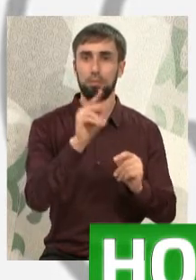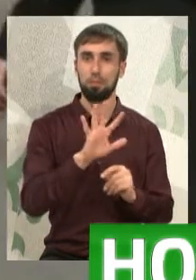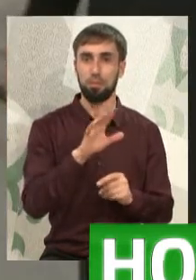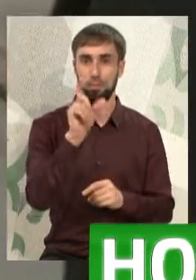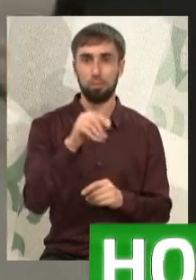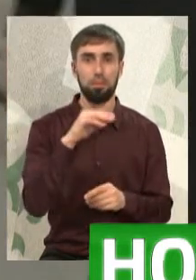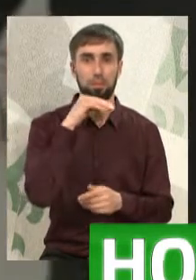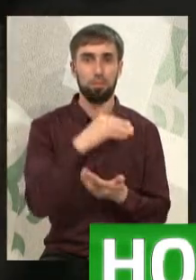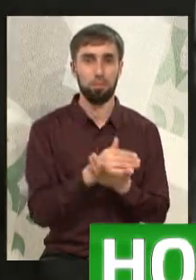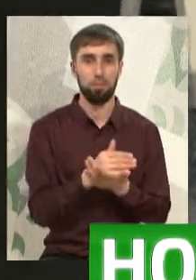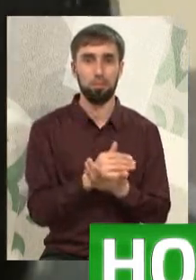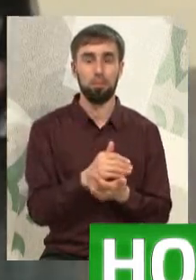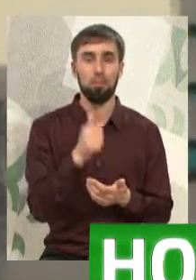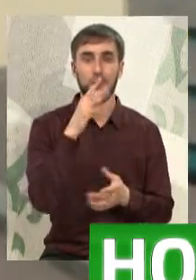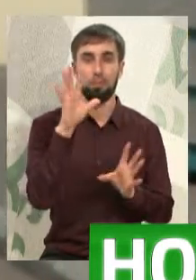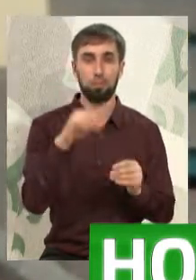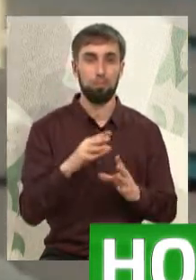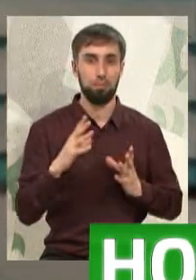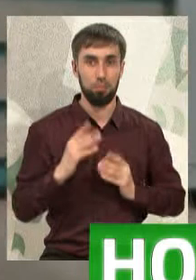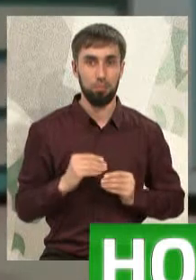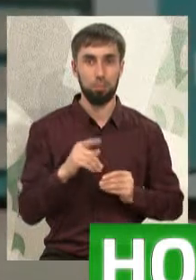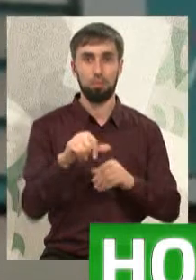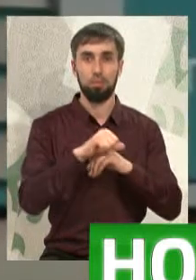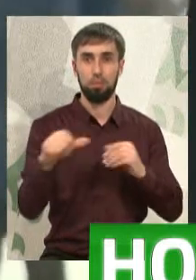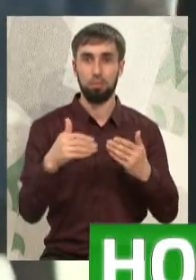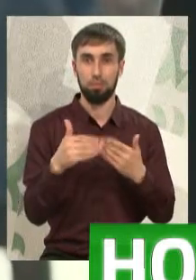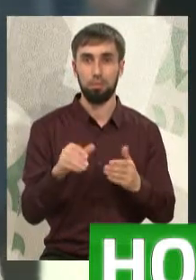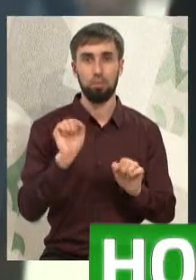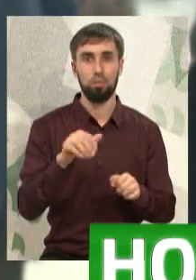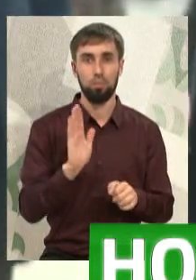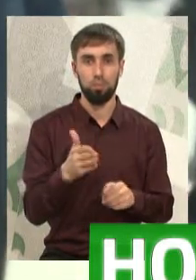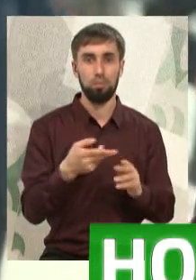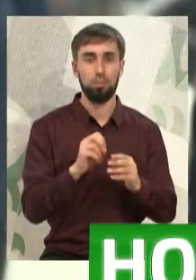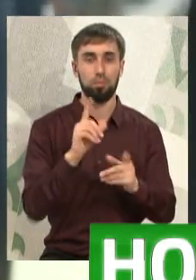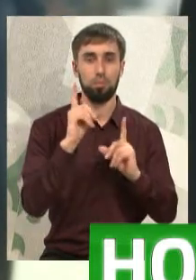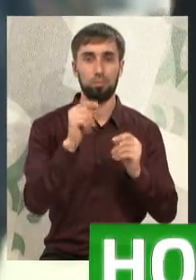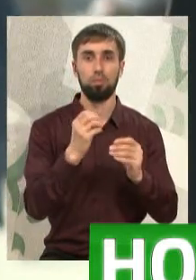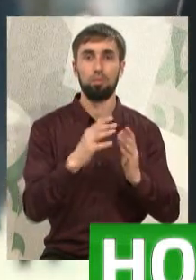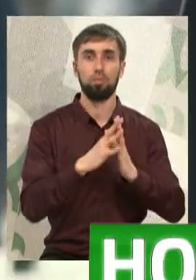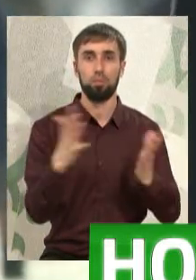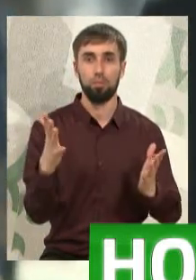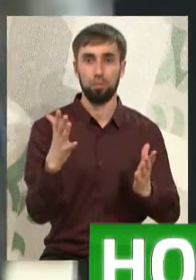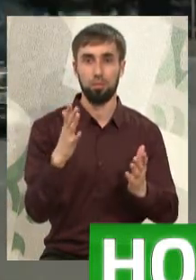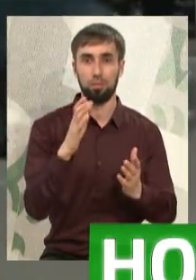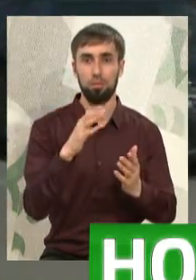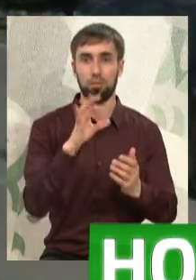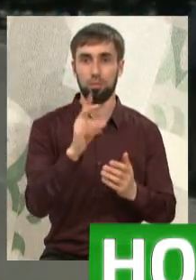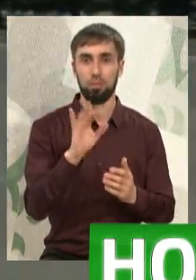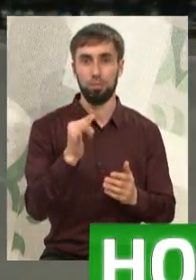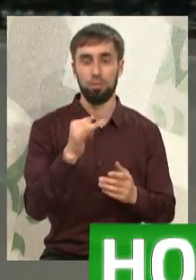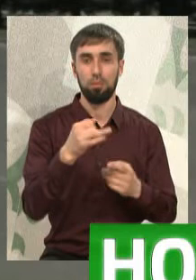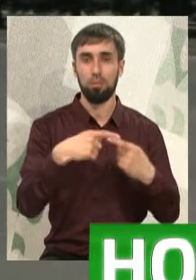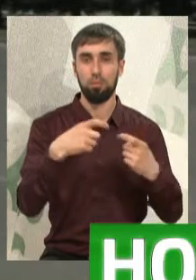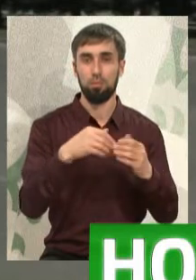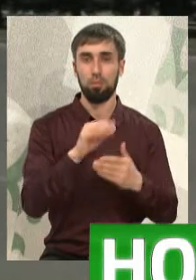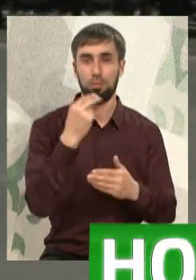значит экономите. А потом, когда все успокоится, а границы откроют, можно будет уехать куда-нибудь на более долгий срок или в отель получше. То же